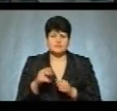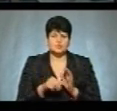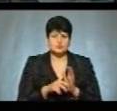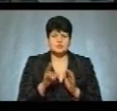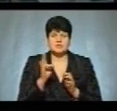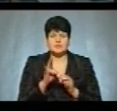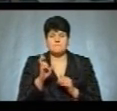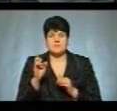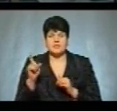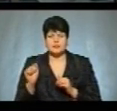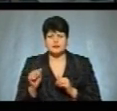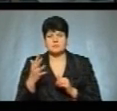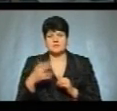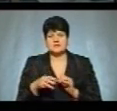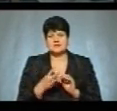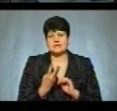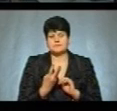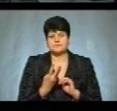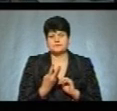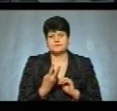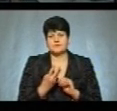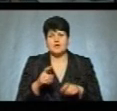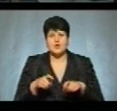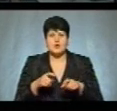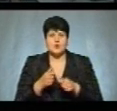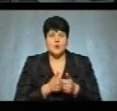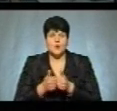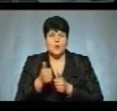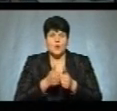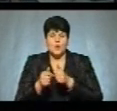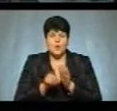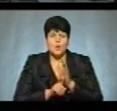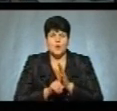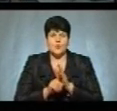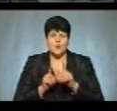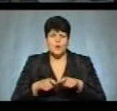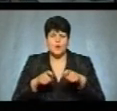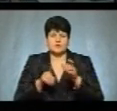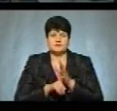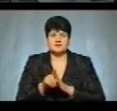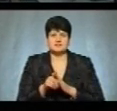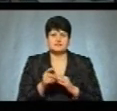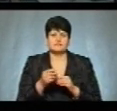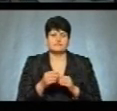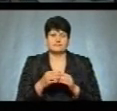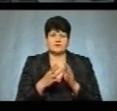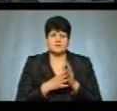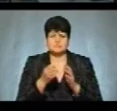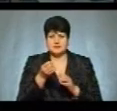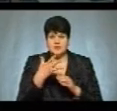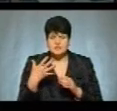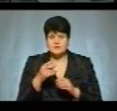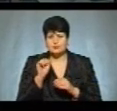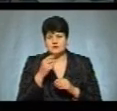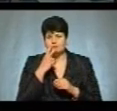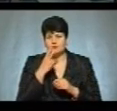Надія Бєлкіна стартовий номер 53. Гонка розпочнеться о 20:15. Пряму трансляцію змагань ви можете переглянути на UA Біатлон